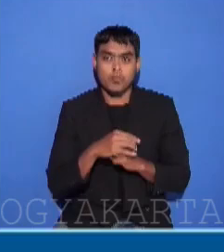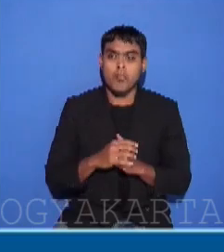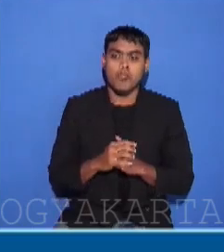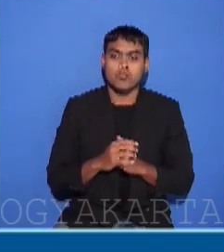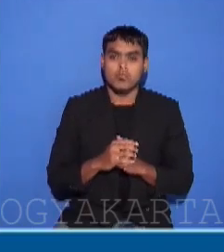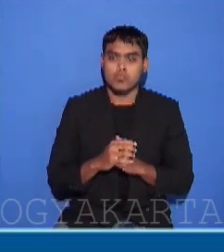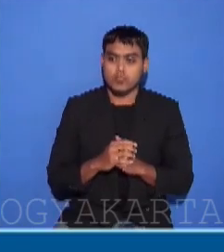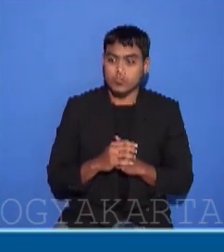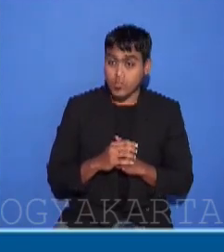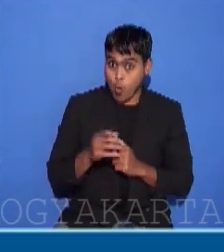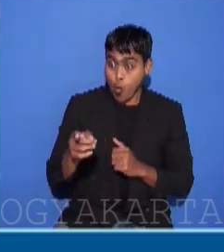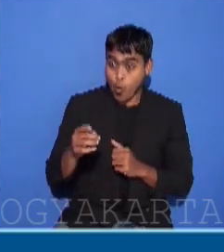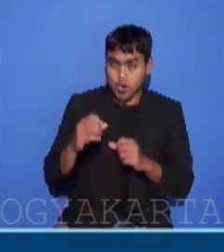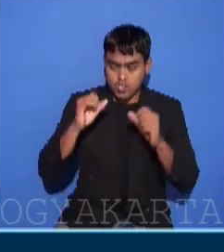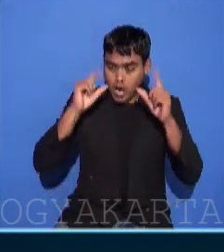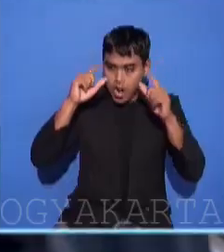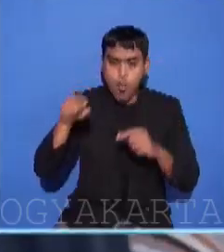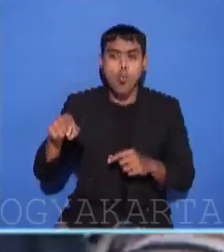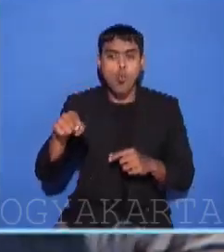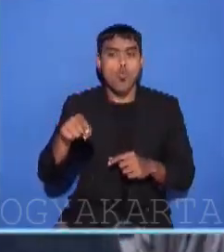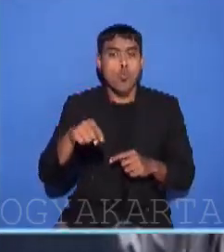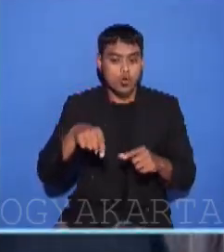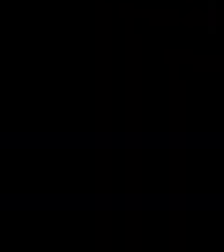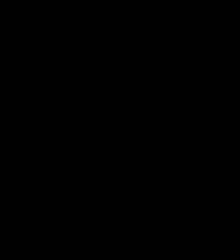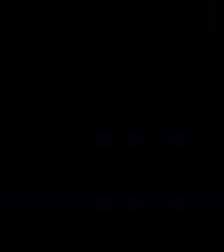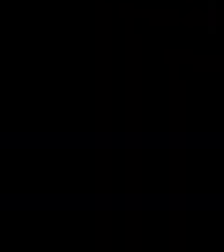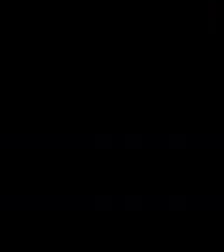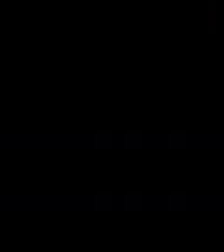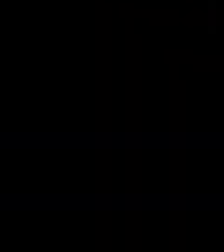at dimensi kebinan Global Lan